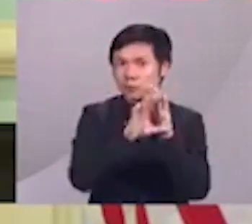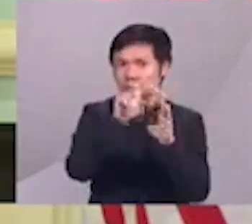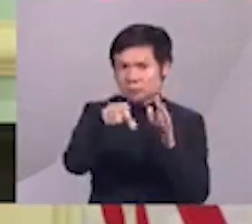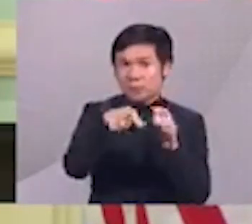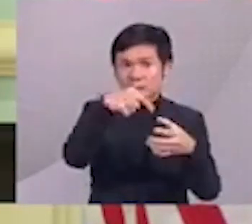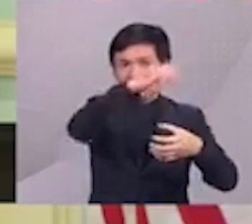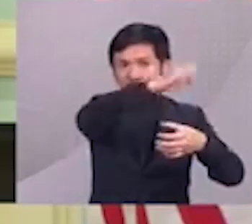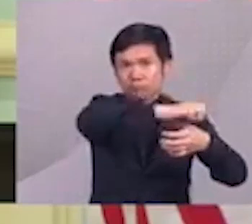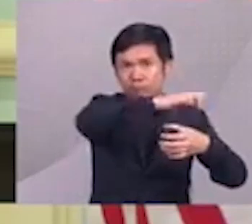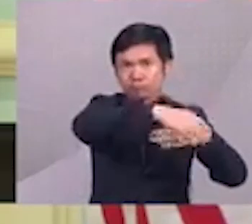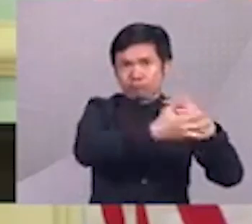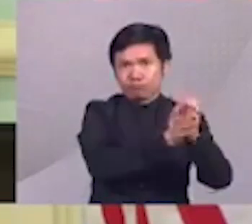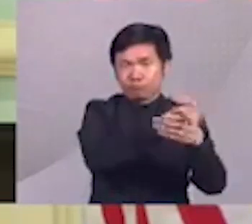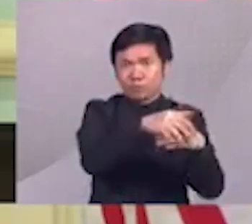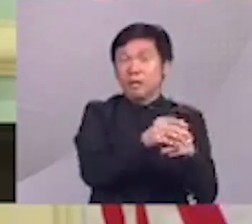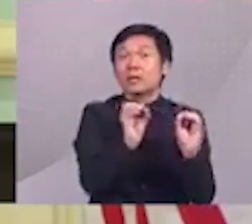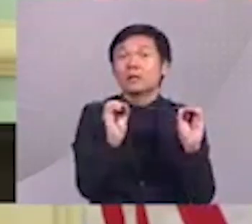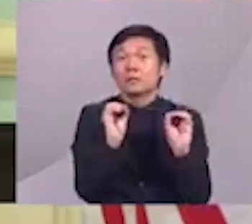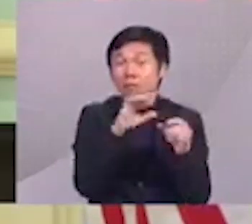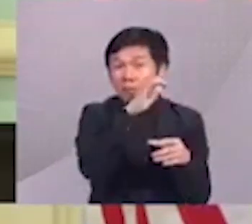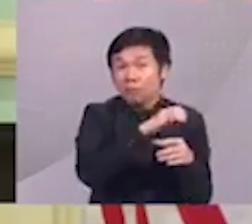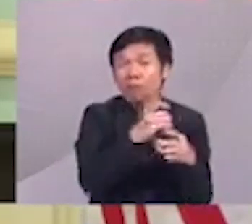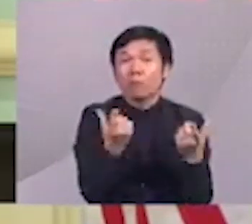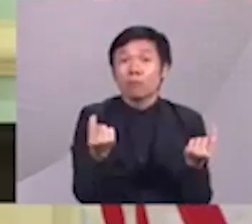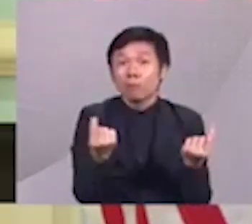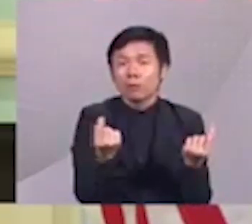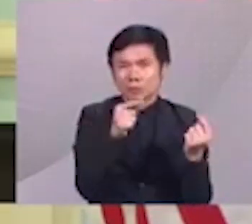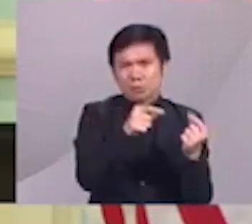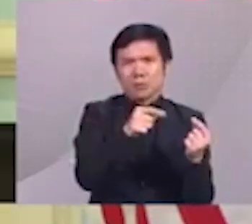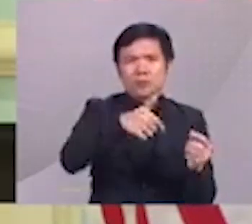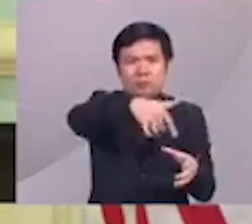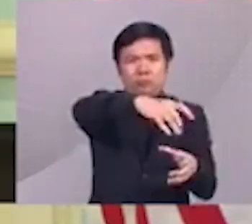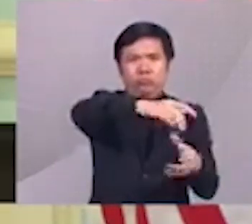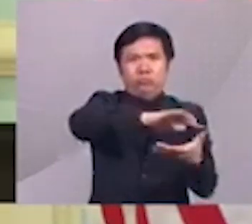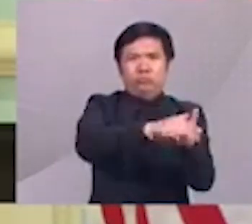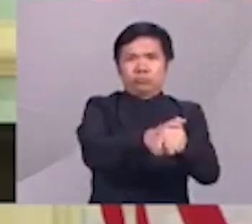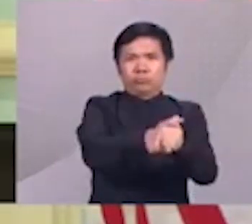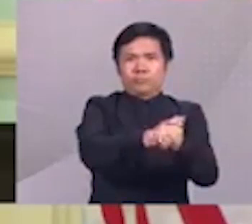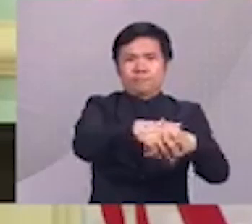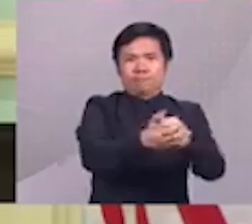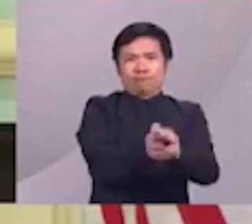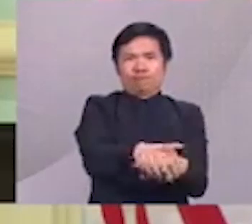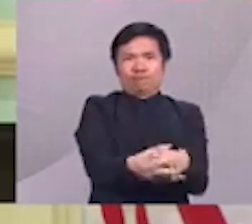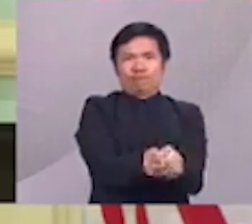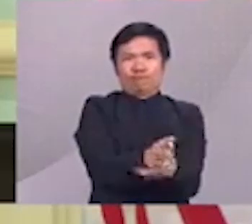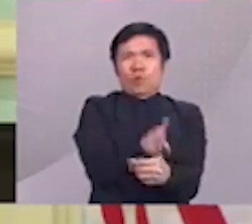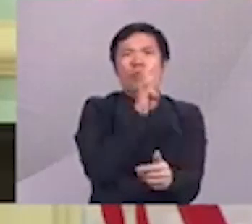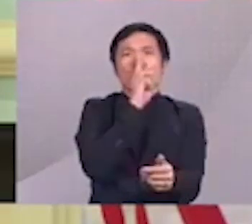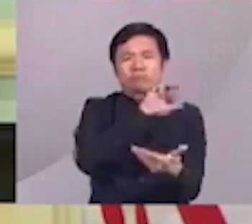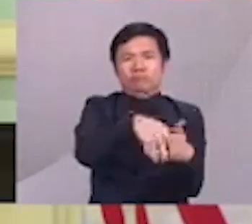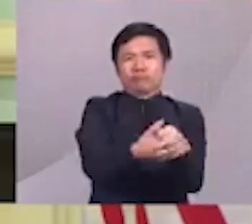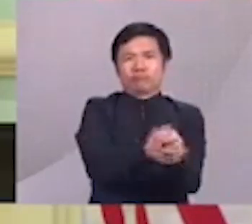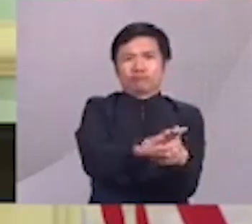sanitizer mesti digunakan, ataupun kalau tidak ada hand sanitizer, basuh tangan dengan sabun sewaktu melawat untuk berhari